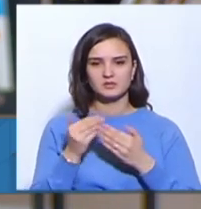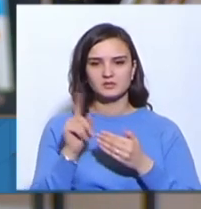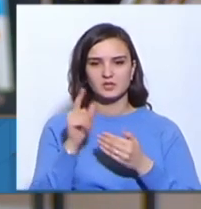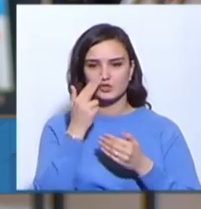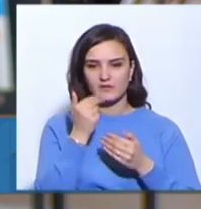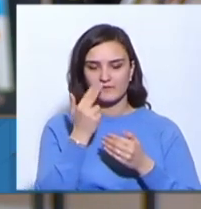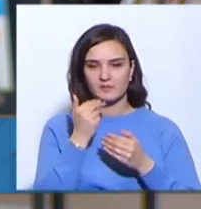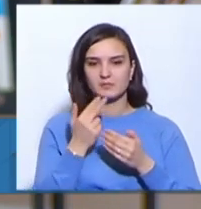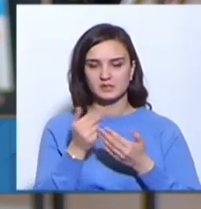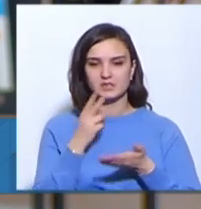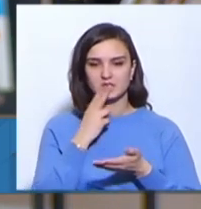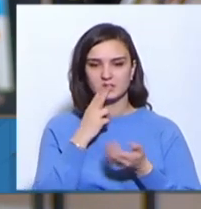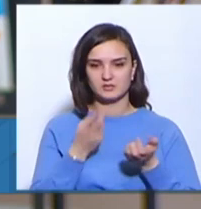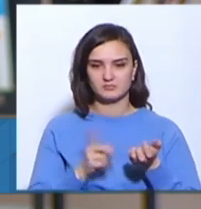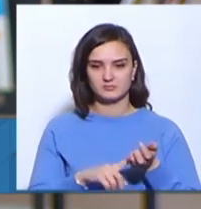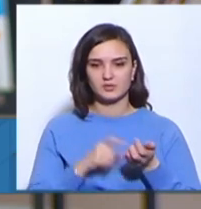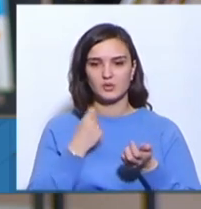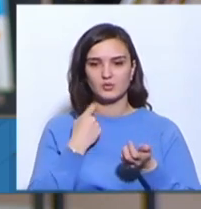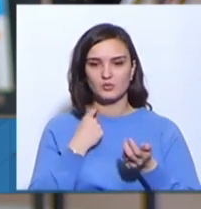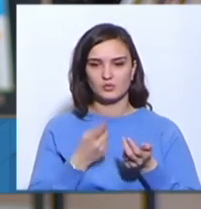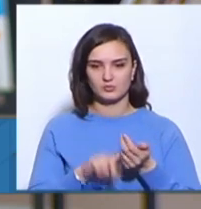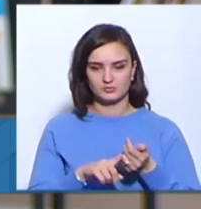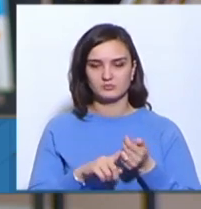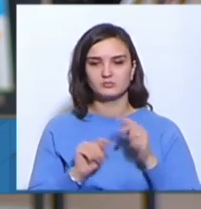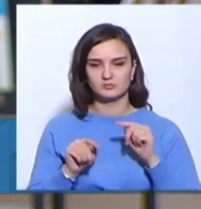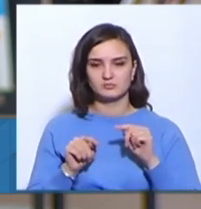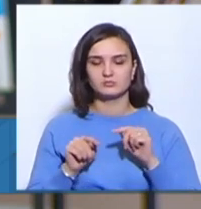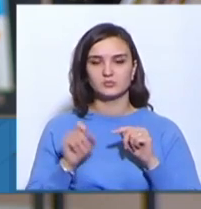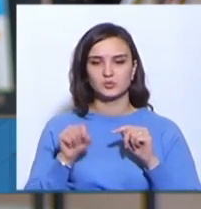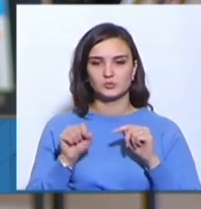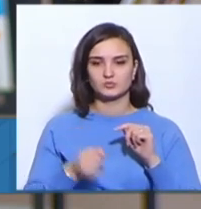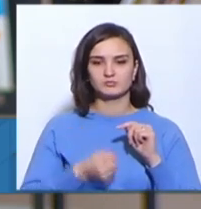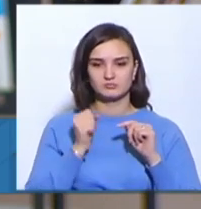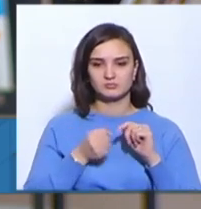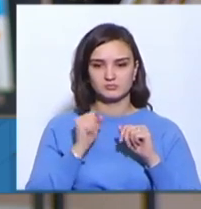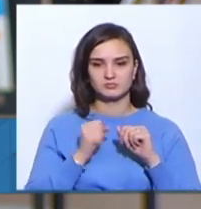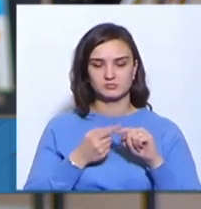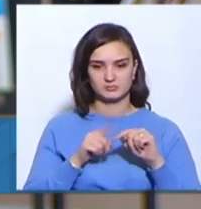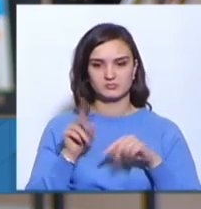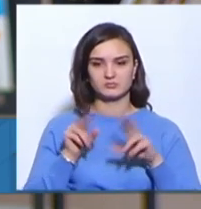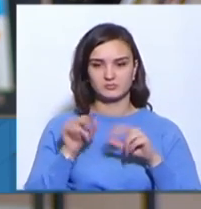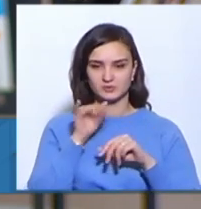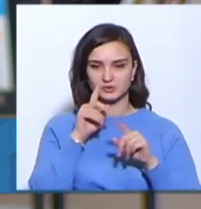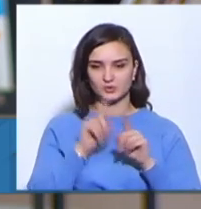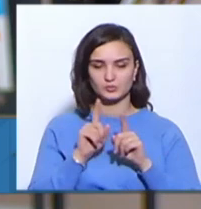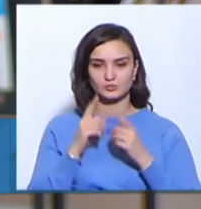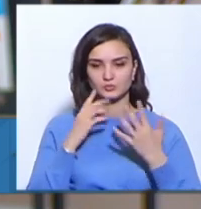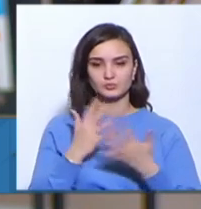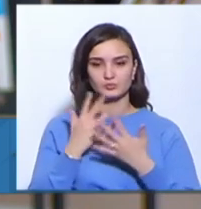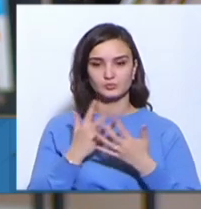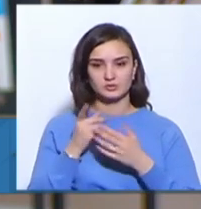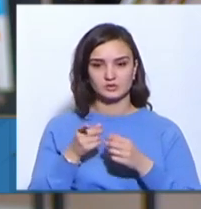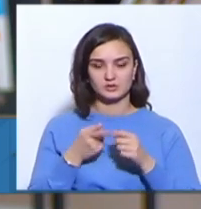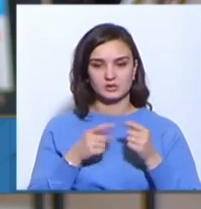უნდა, სიგარეტის და ალკოგოლის განსაკუთრებით ლუდის მოხმარება, რომელიც თითქოს თითქოს მსუბუქი ალკოგოლია, მაგრამ რა,